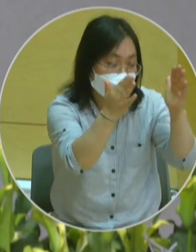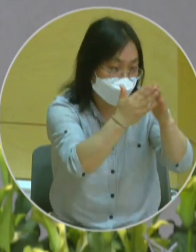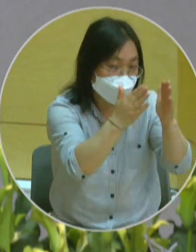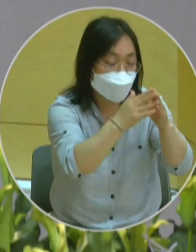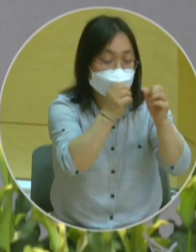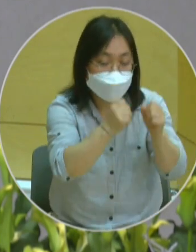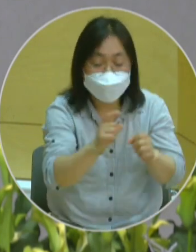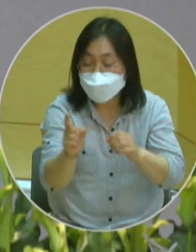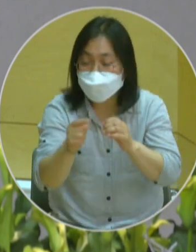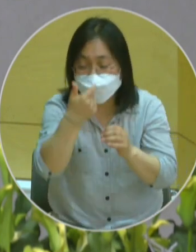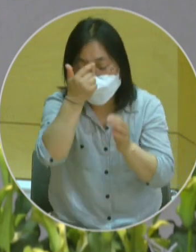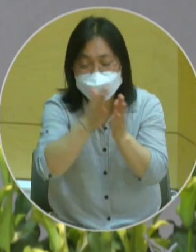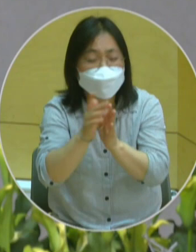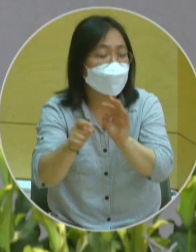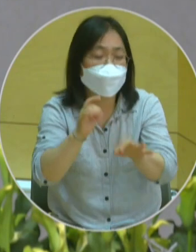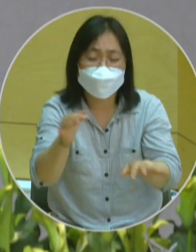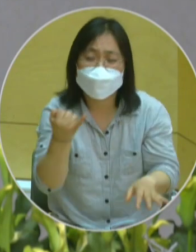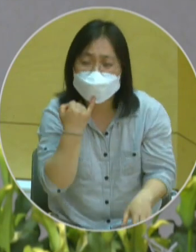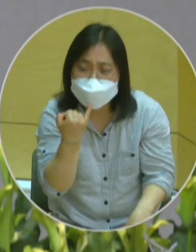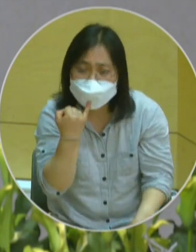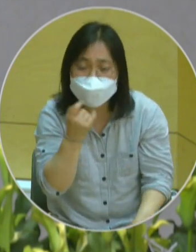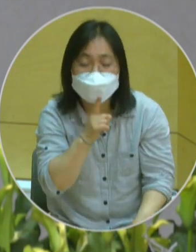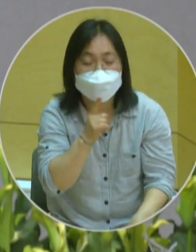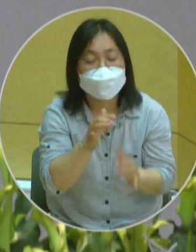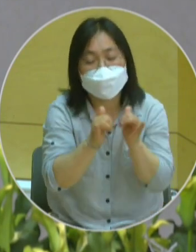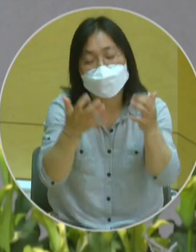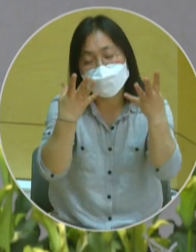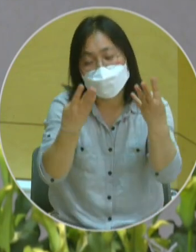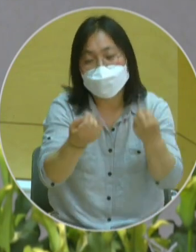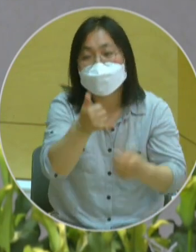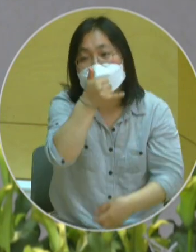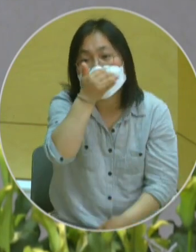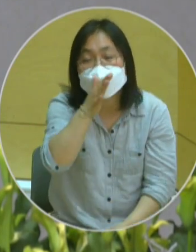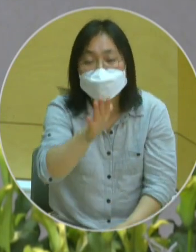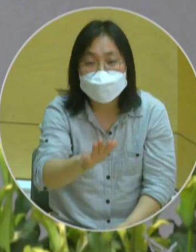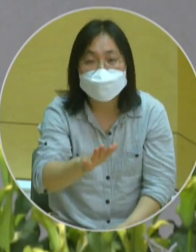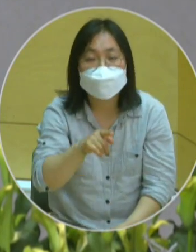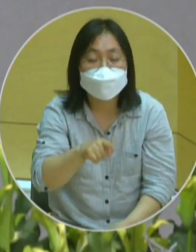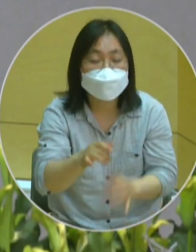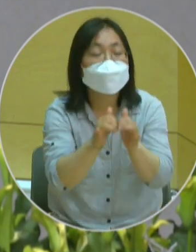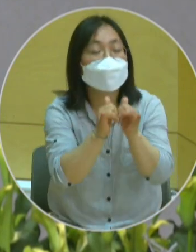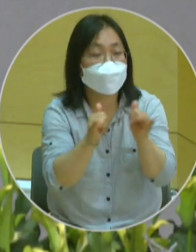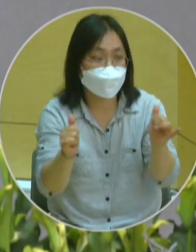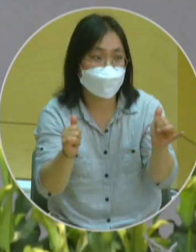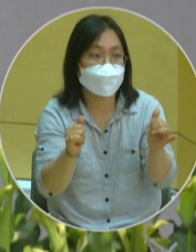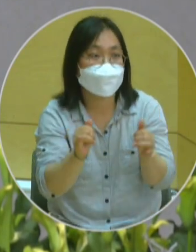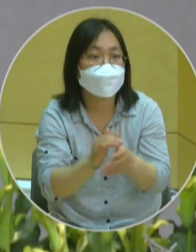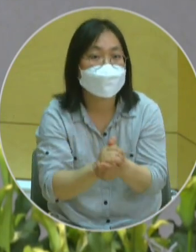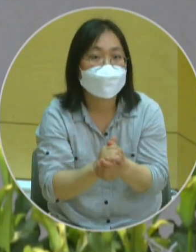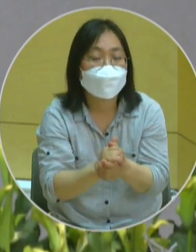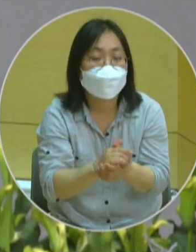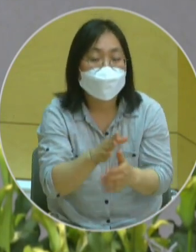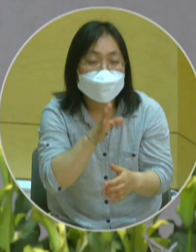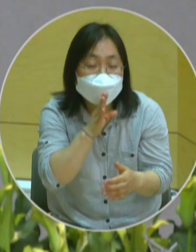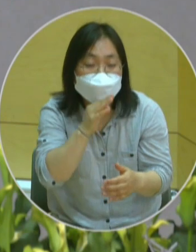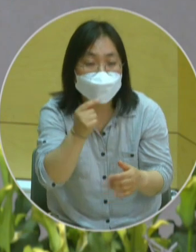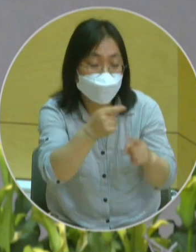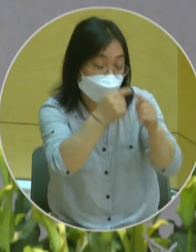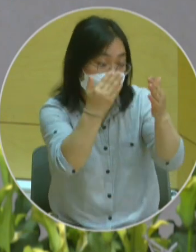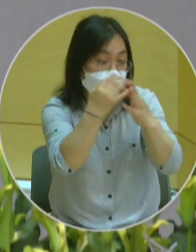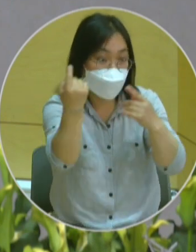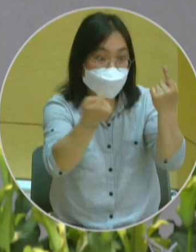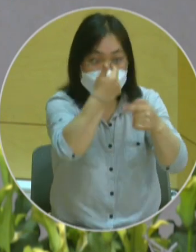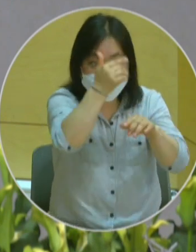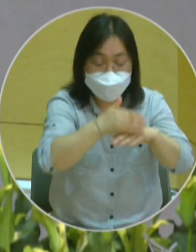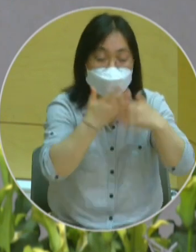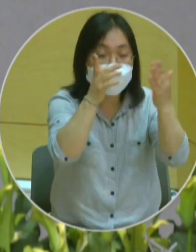어디서나 드려도 되지 그렇게 말씀을 드릴 분이 많지만 사실 그런 분들이 정말 성전에 나와서 예배 드릴